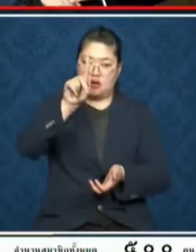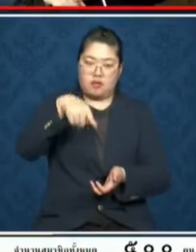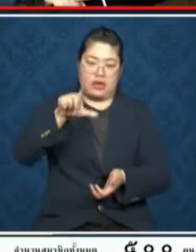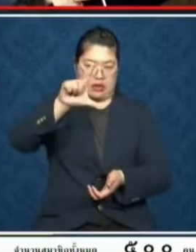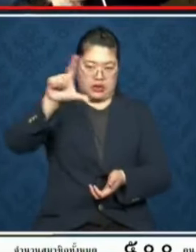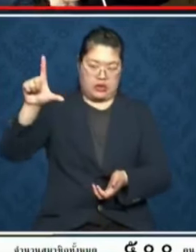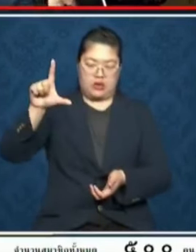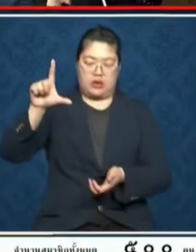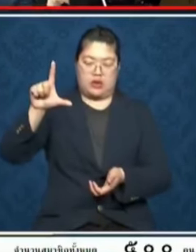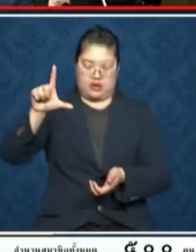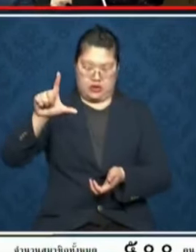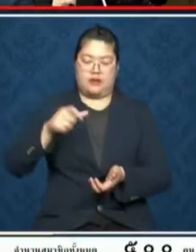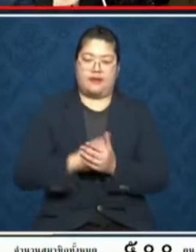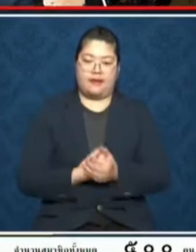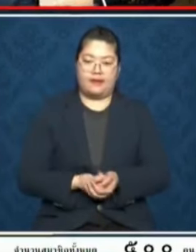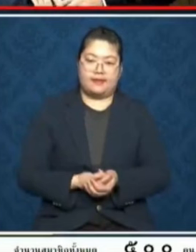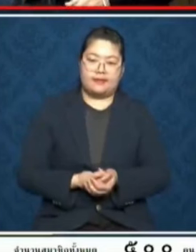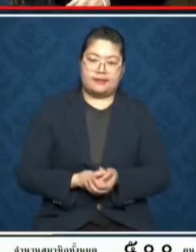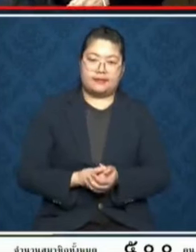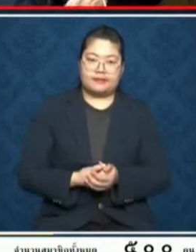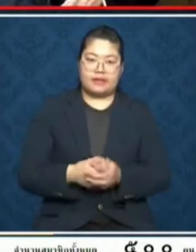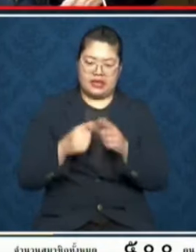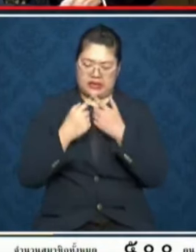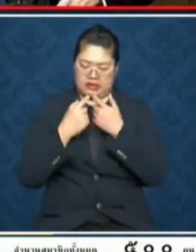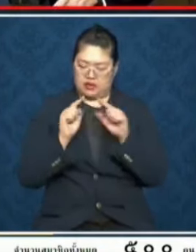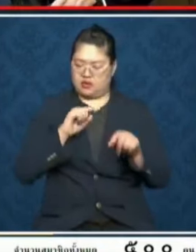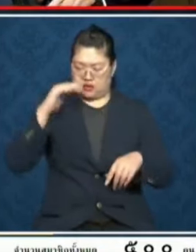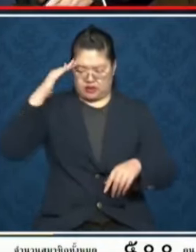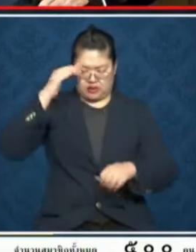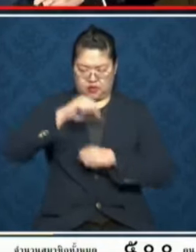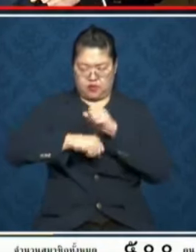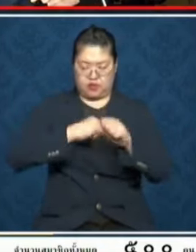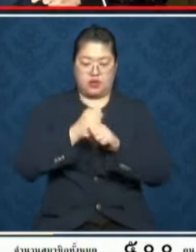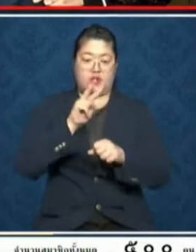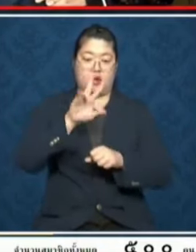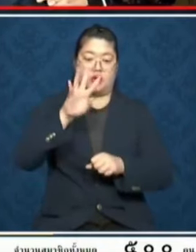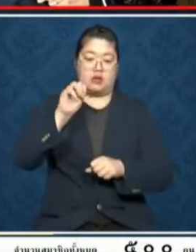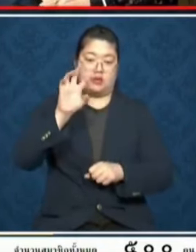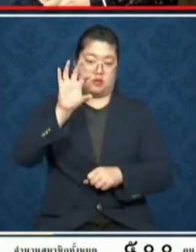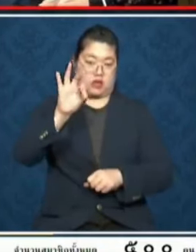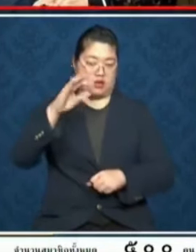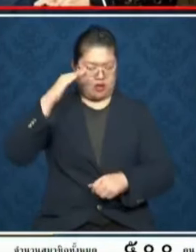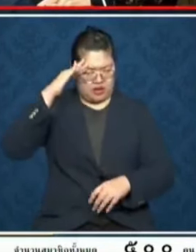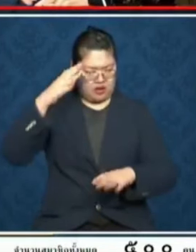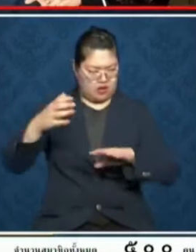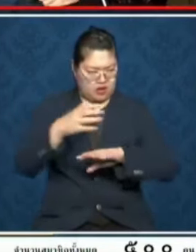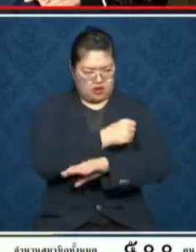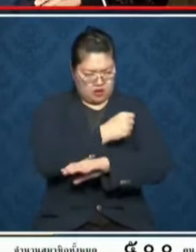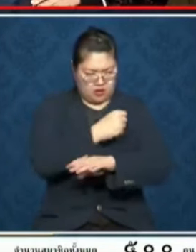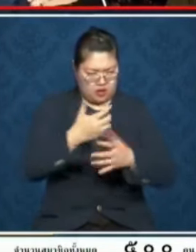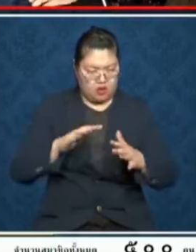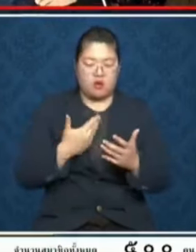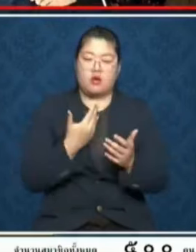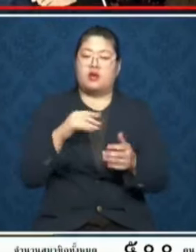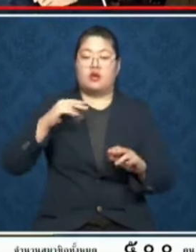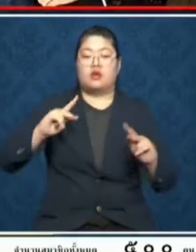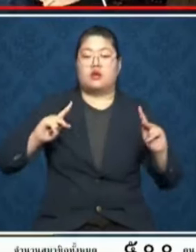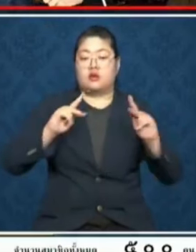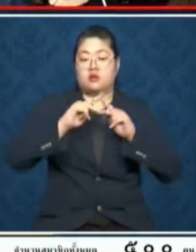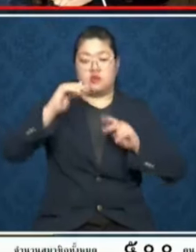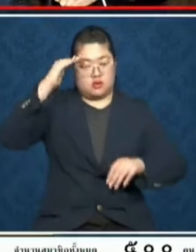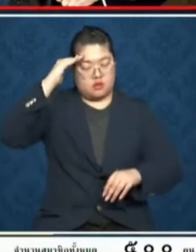81,000 ล้านบาทเท่านั้นแต่หลังรัฐประหารปี49ค่ะเป็นต้นมานะคะงบประมาณของ